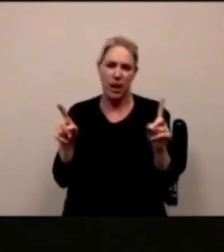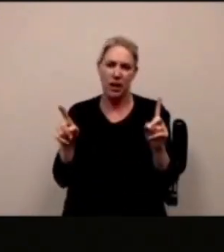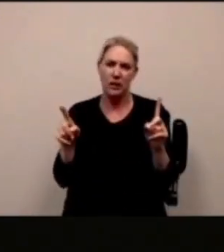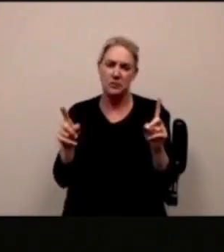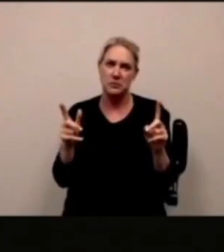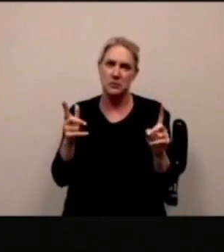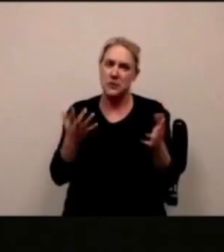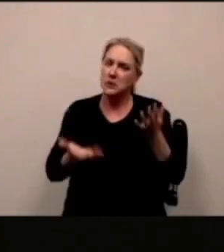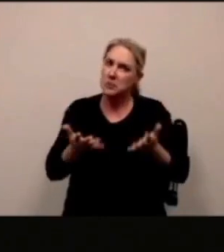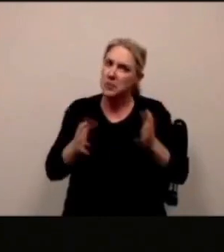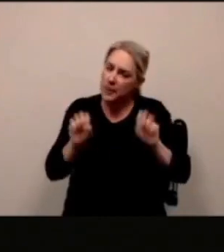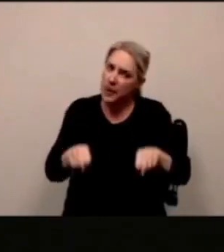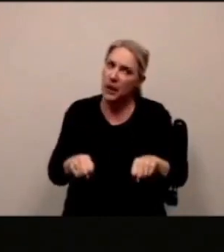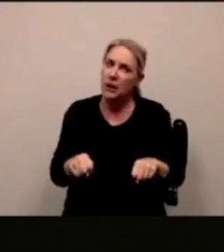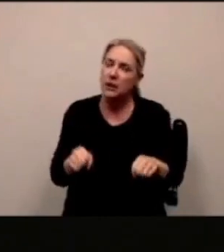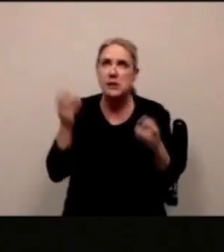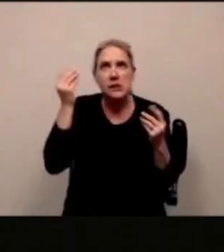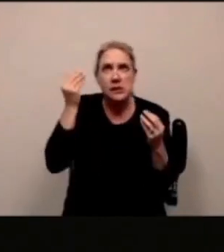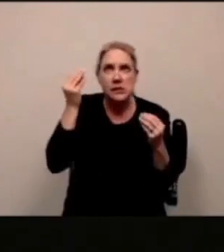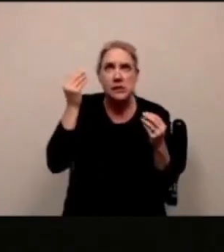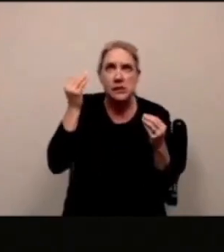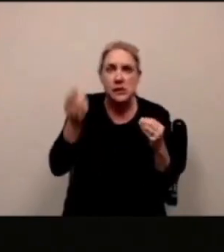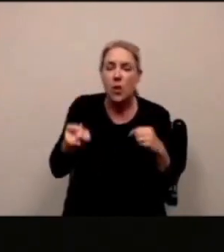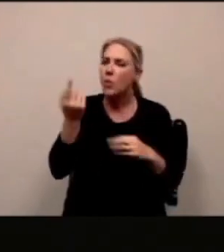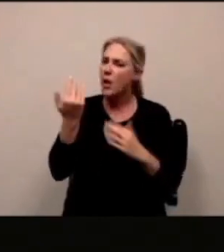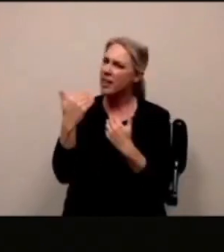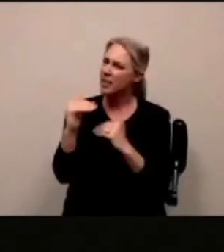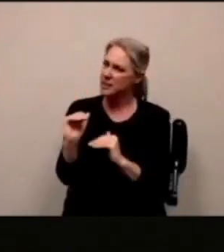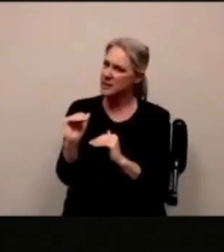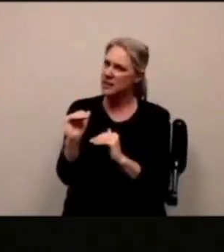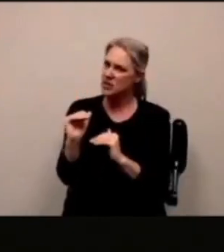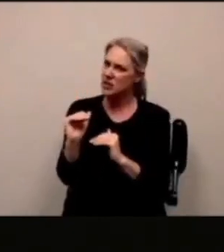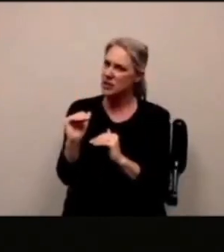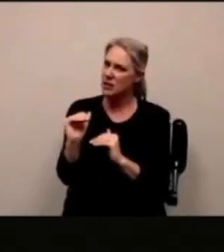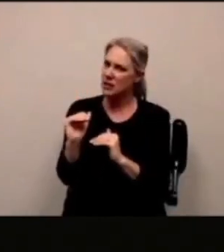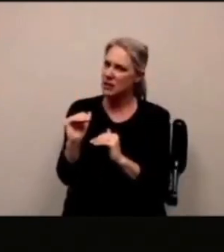スプライトがお互いぶつかり合うことはできるかとかできます